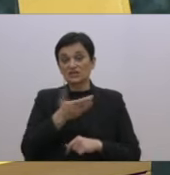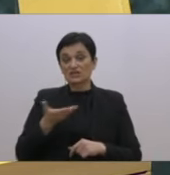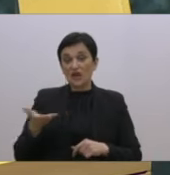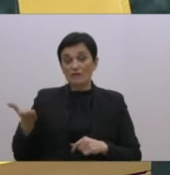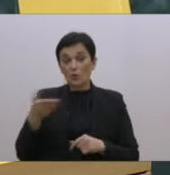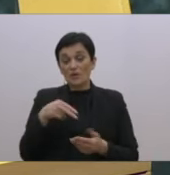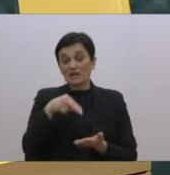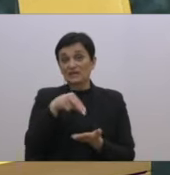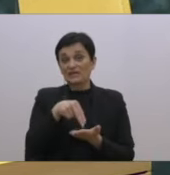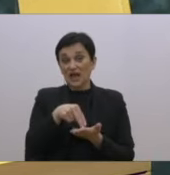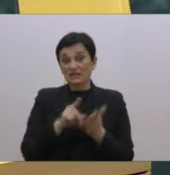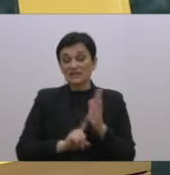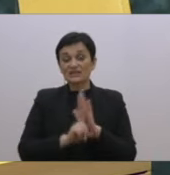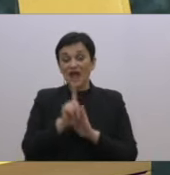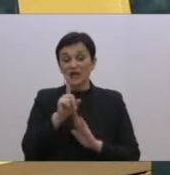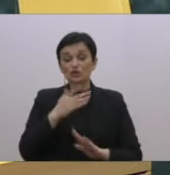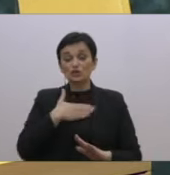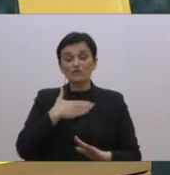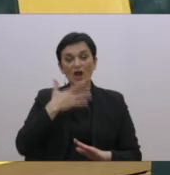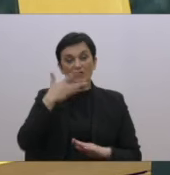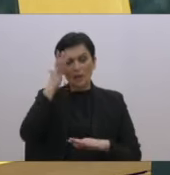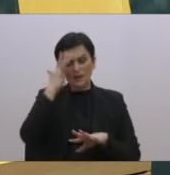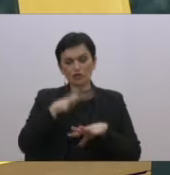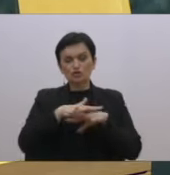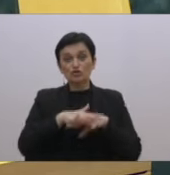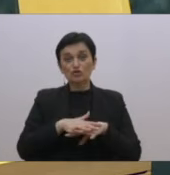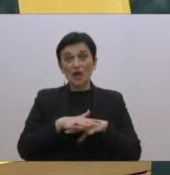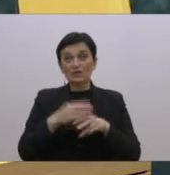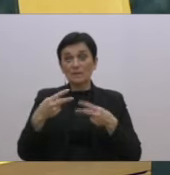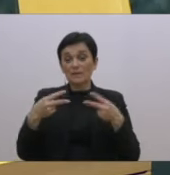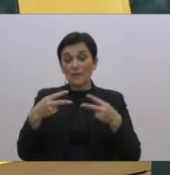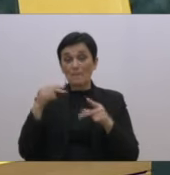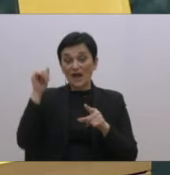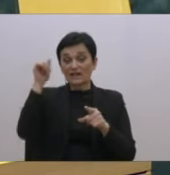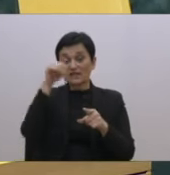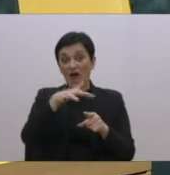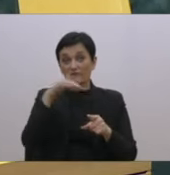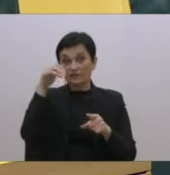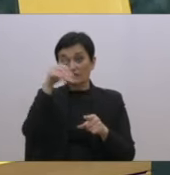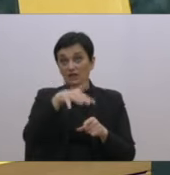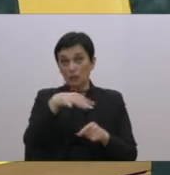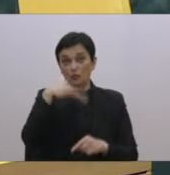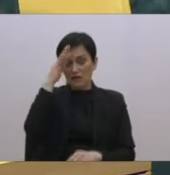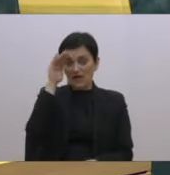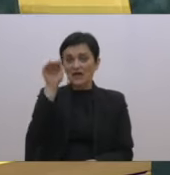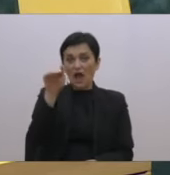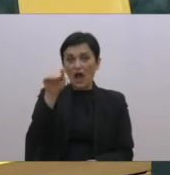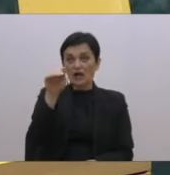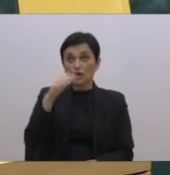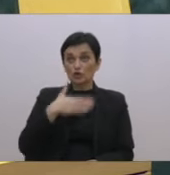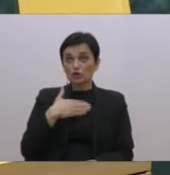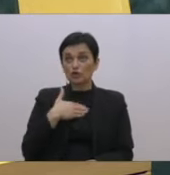დადგებით და დაიწყებთ ჩვენს ამერიკის შეერთებულ შტატებზე პარტნიორზე თავდასხმას, გაგახსენებთ ხოლმე